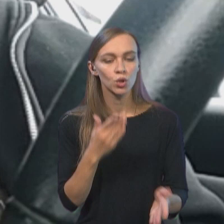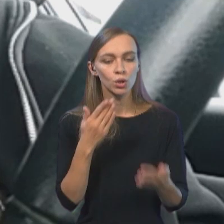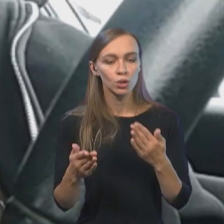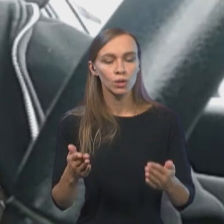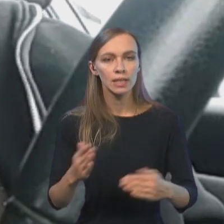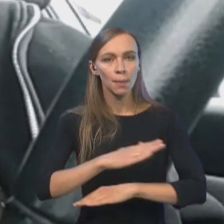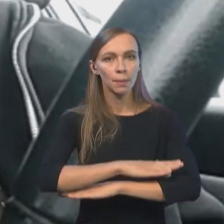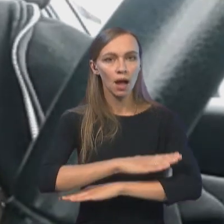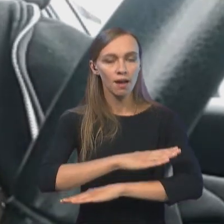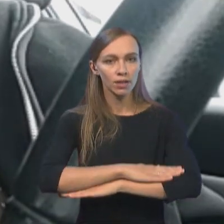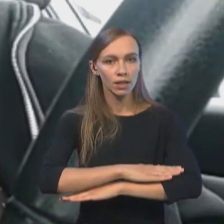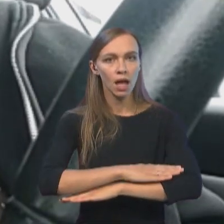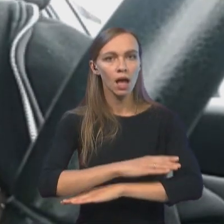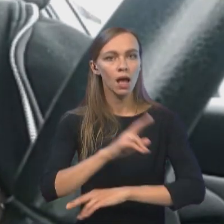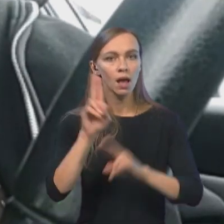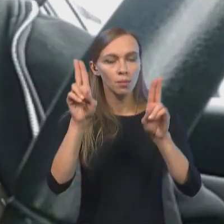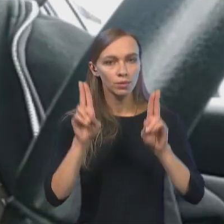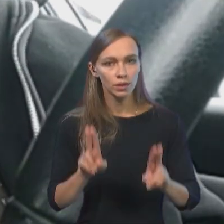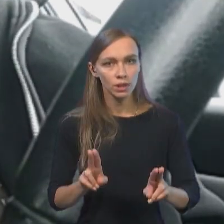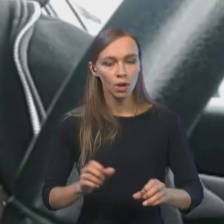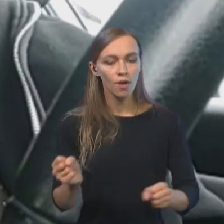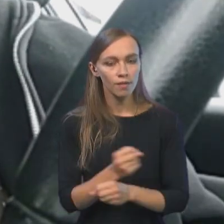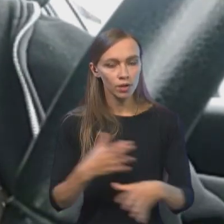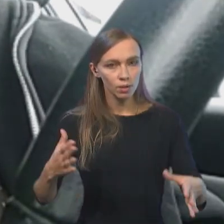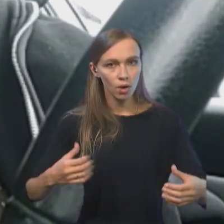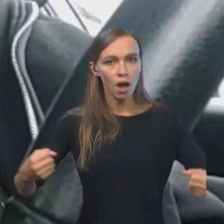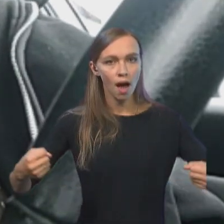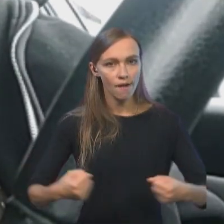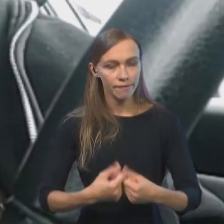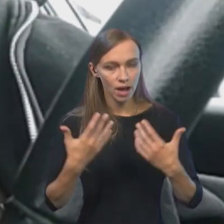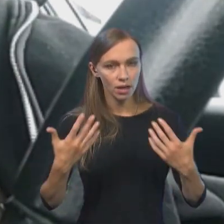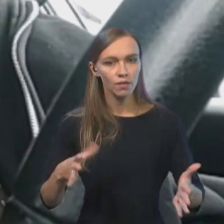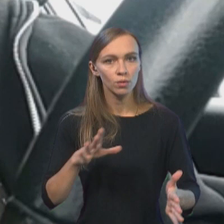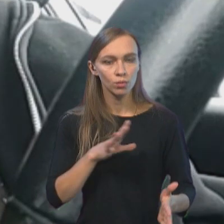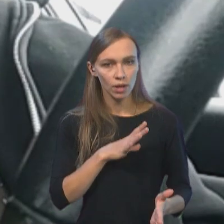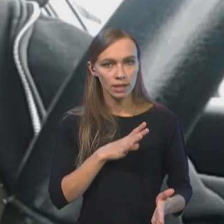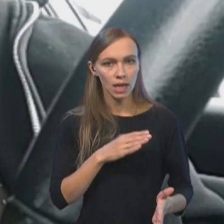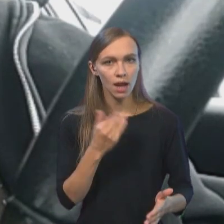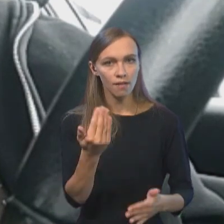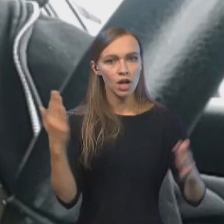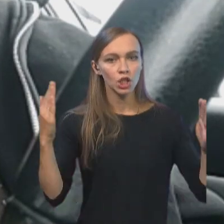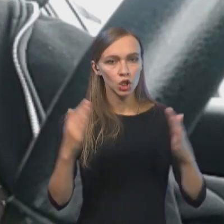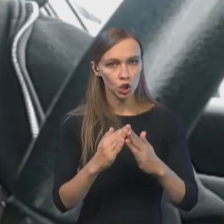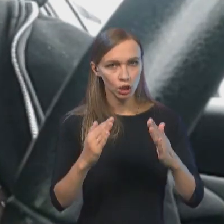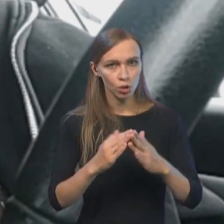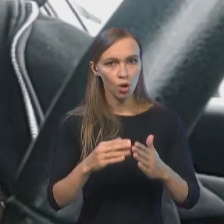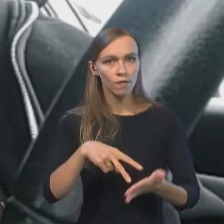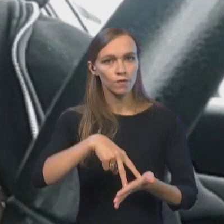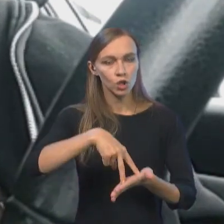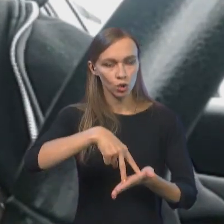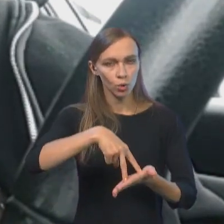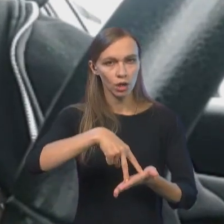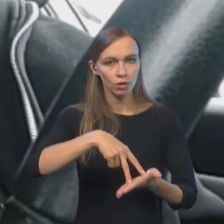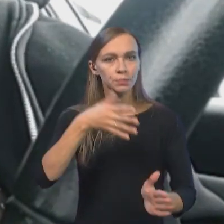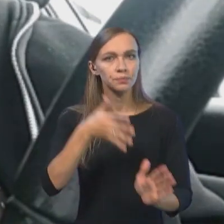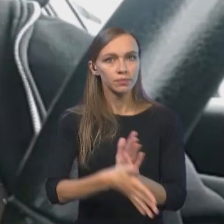трапився, аварія відбулася, ваше житло встояло, ви розумієте, що вам є